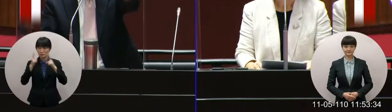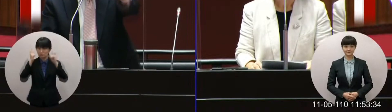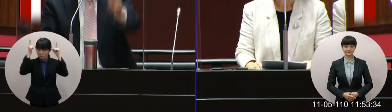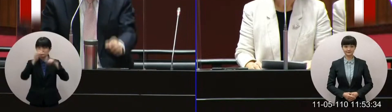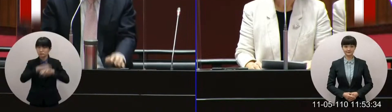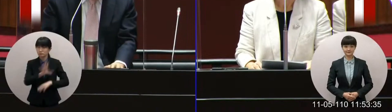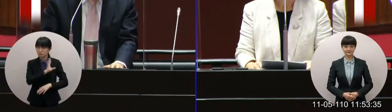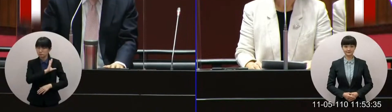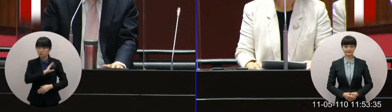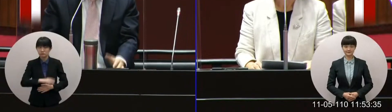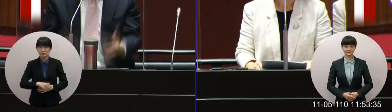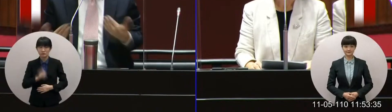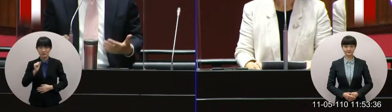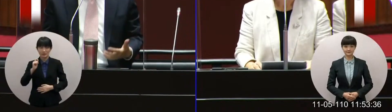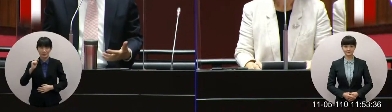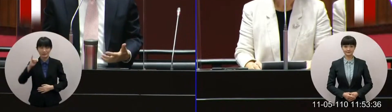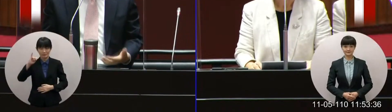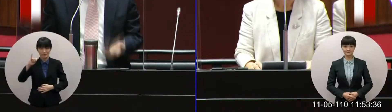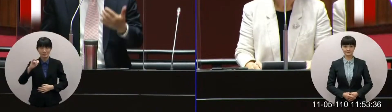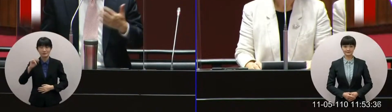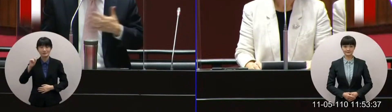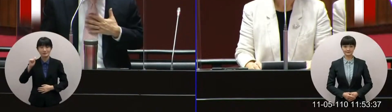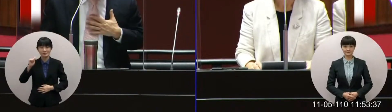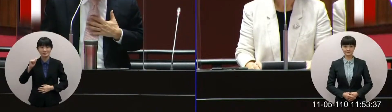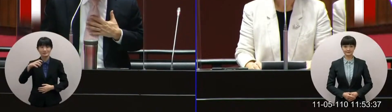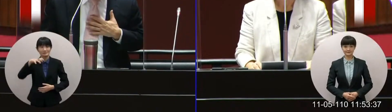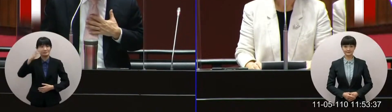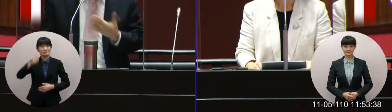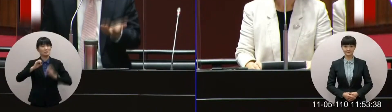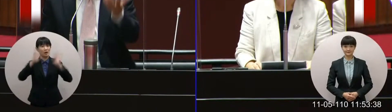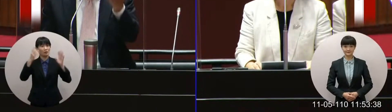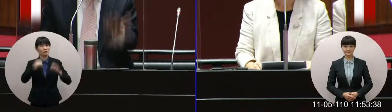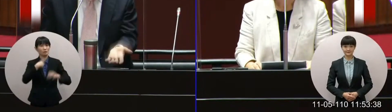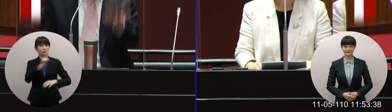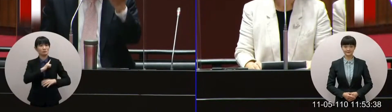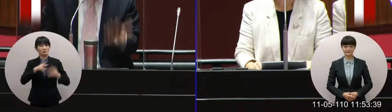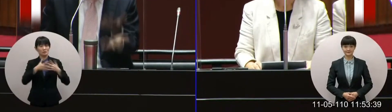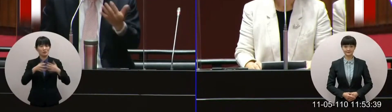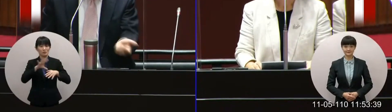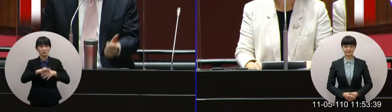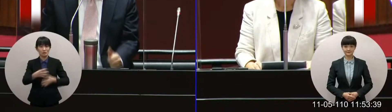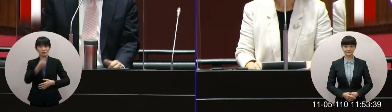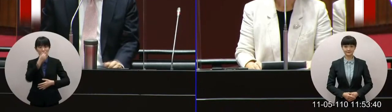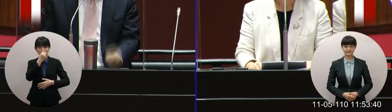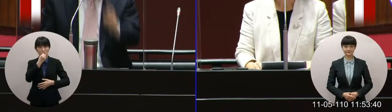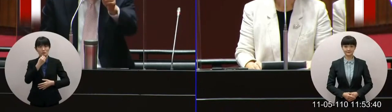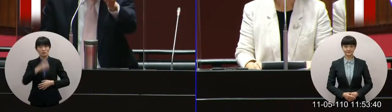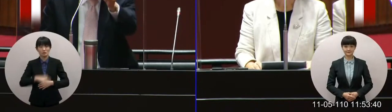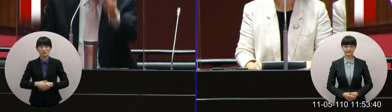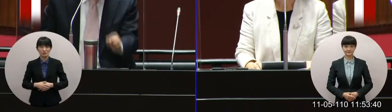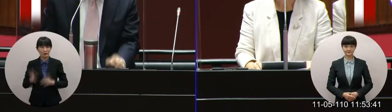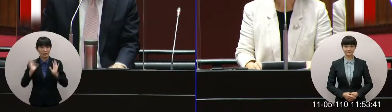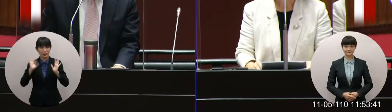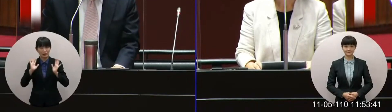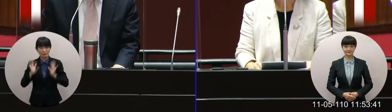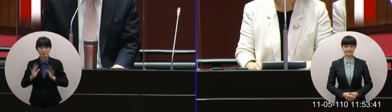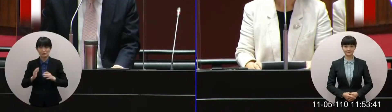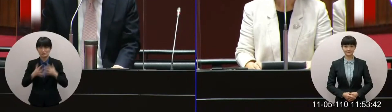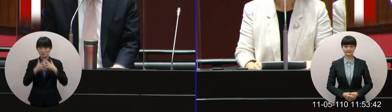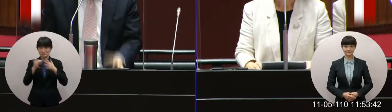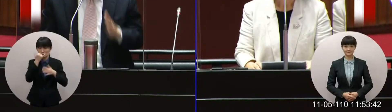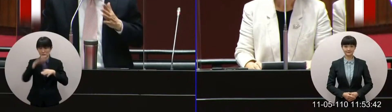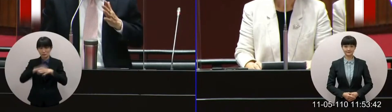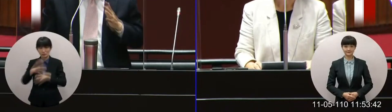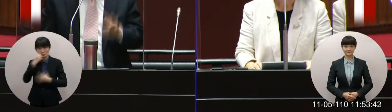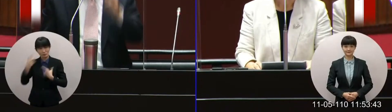看 AIT 的处长都出来讲话说，我自己吃，我也给我的孩子吃，你看那是多生气的